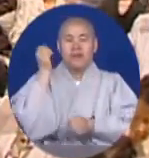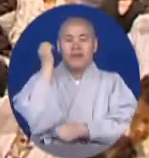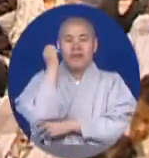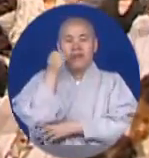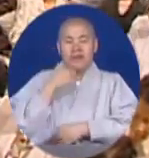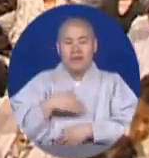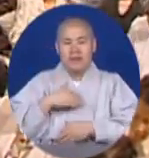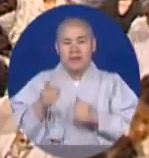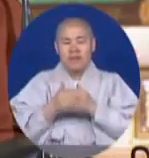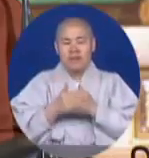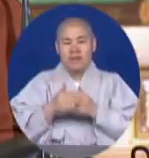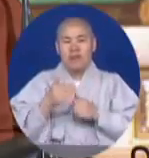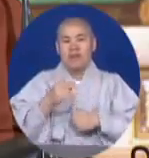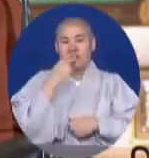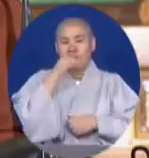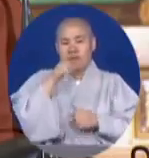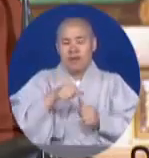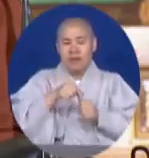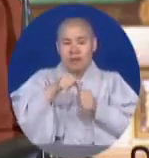그게 각지락입니다.